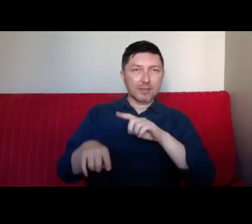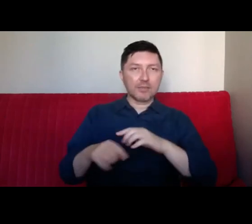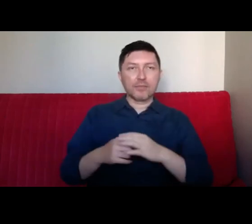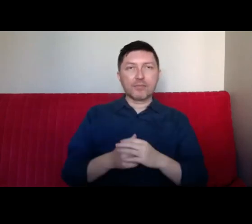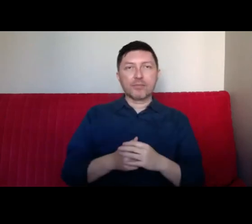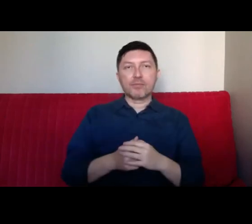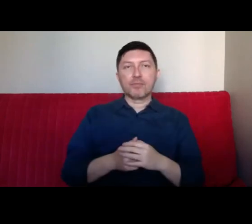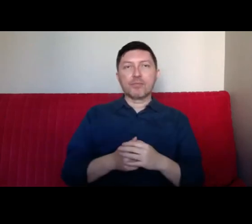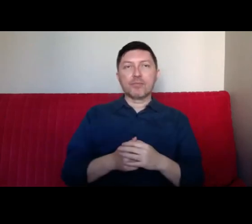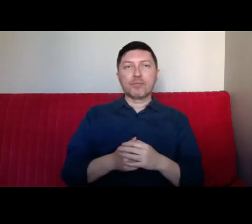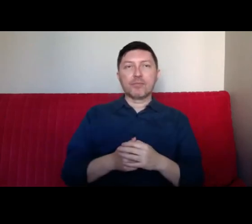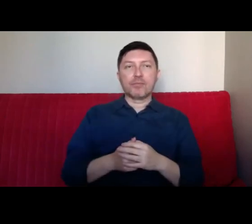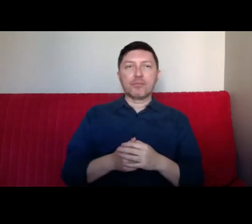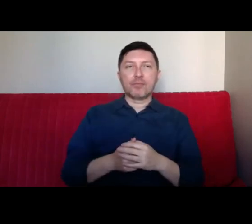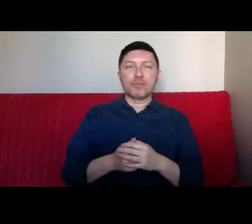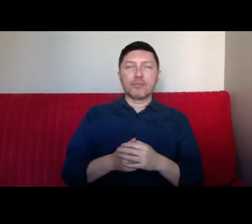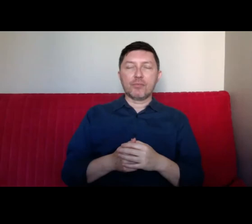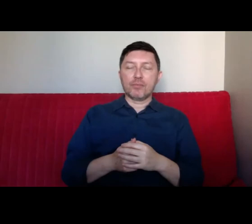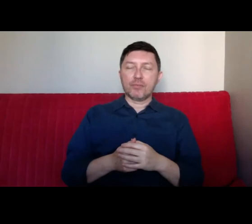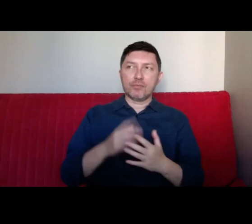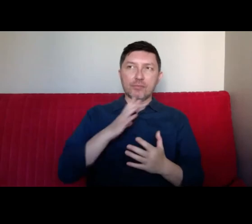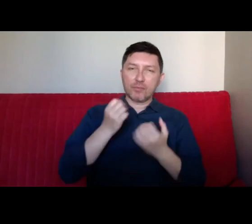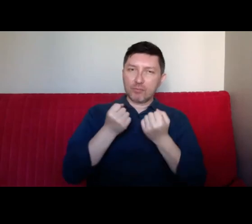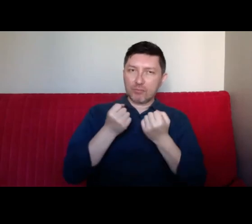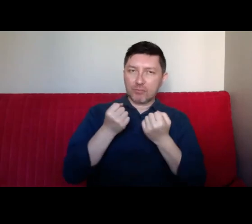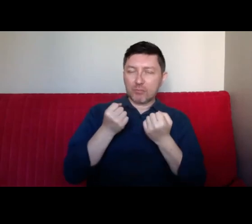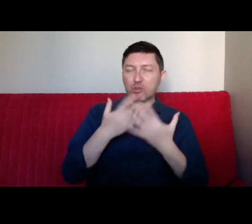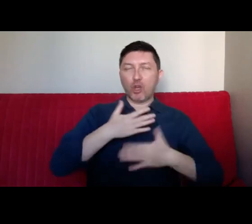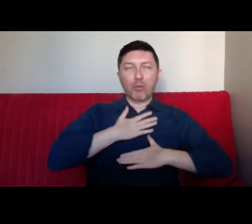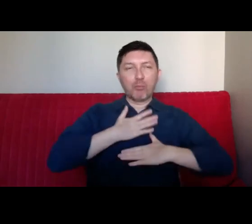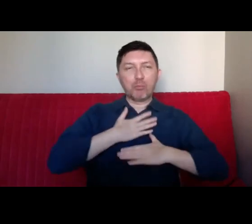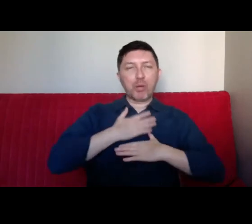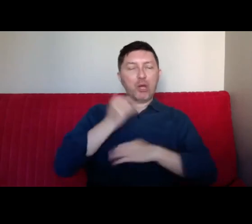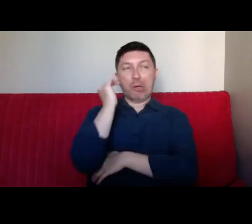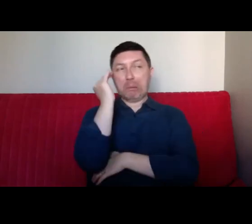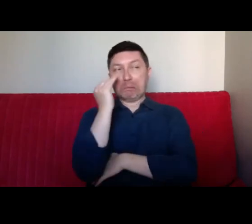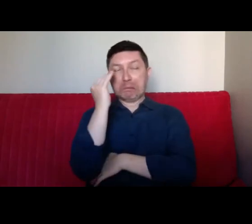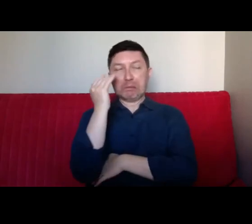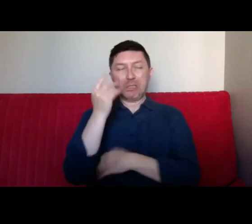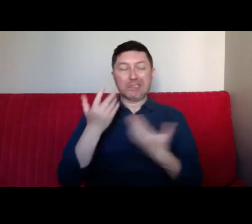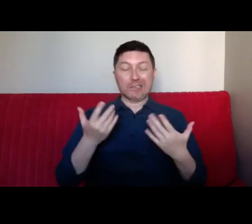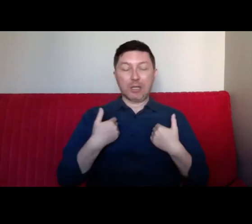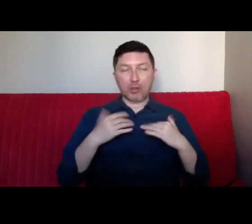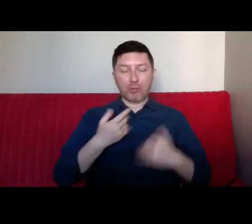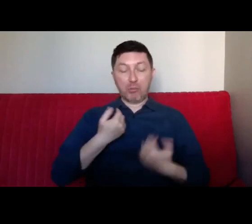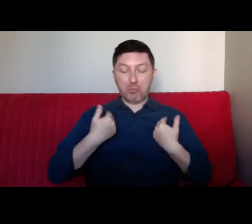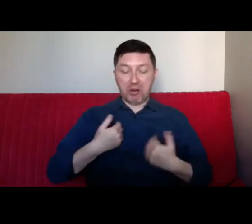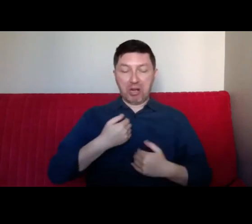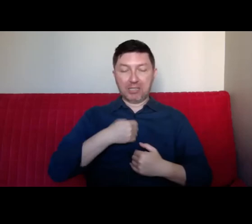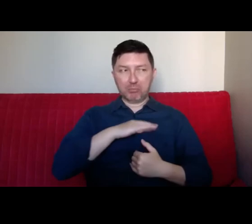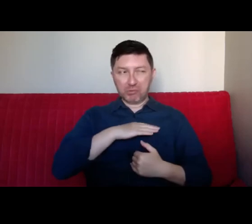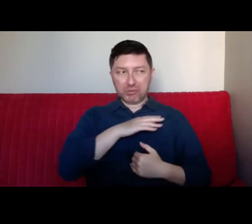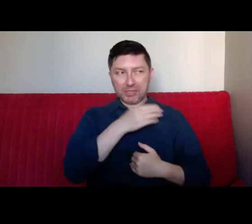répondent souvent qu'il y a différents types de peurs, l'inquiétude sur la responsabilité par rapport à la personne, qu'est-ce que